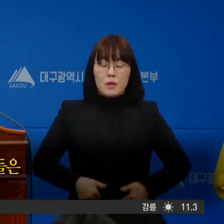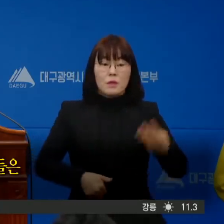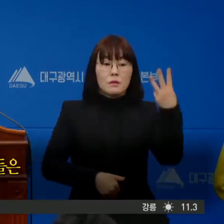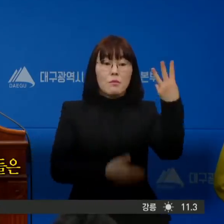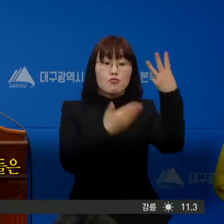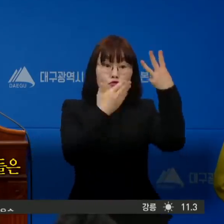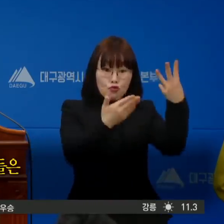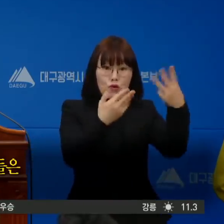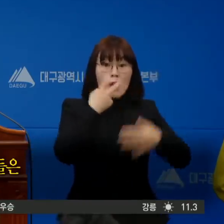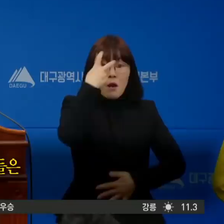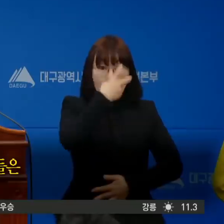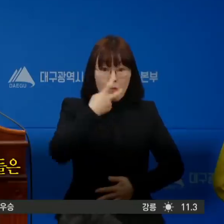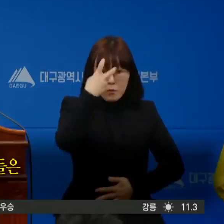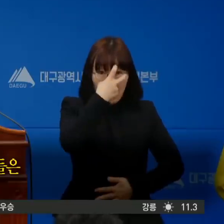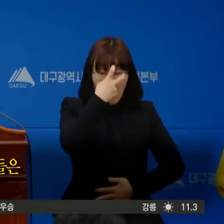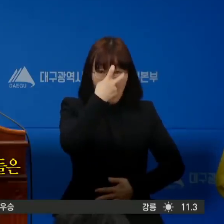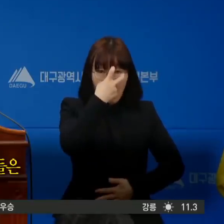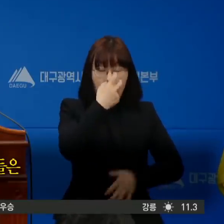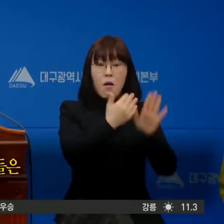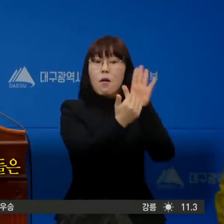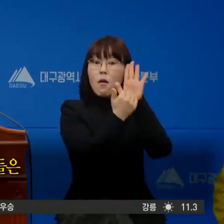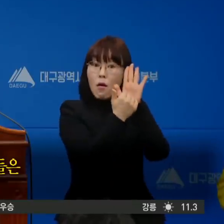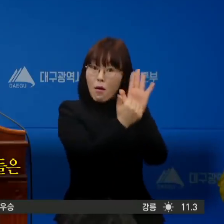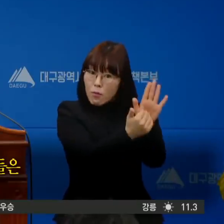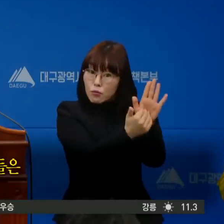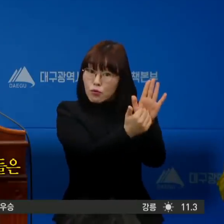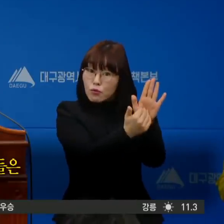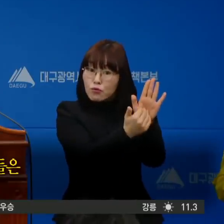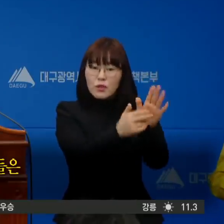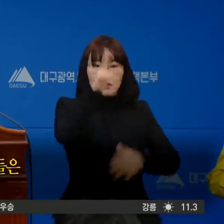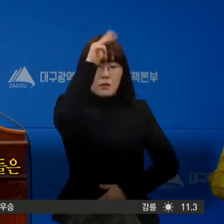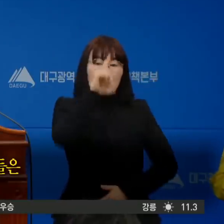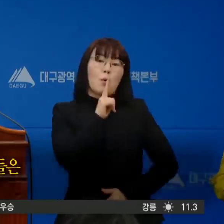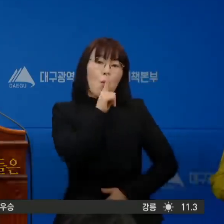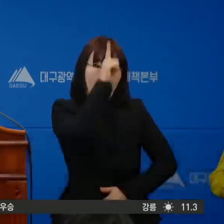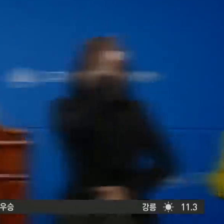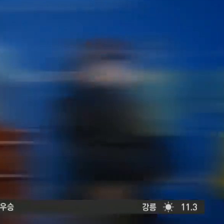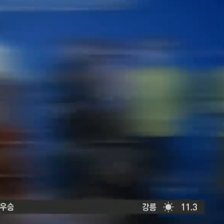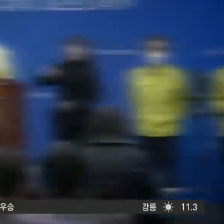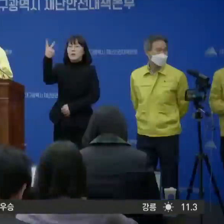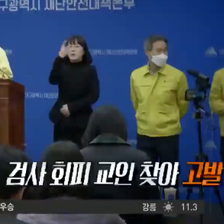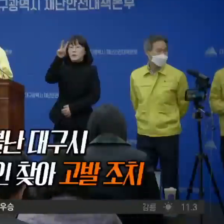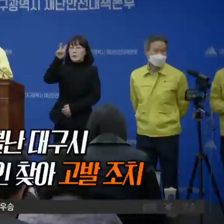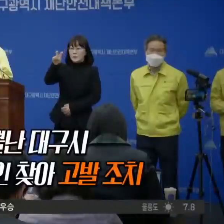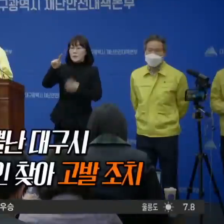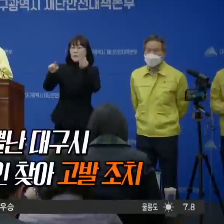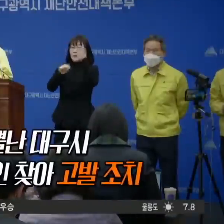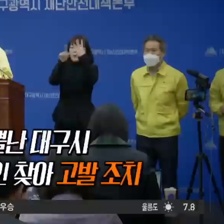3월 9일까지 검사를 받지 않은 분들은 전원 고발 조치할 것임을.